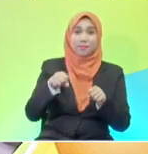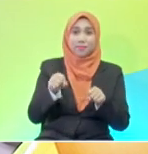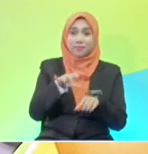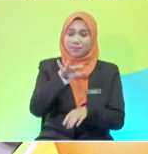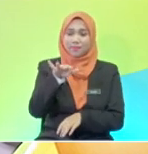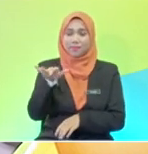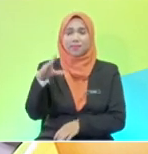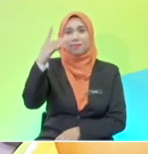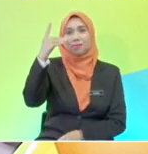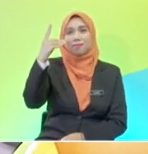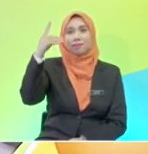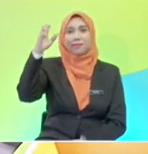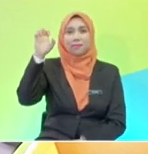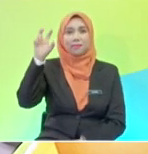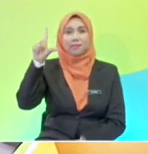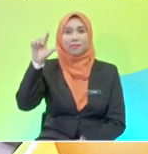delima